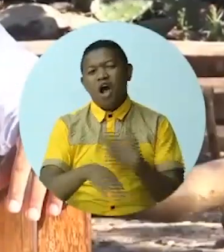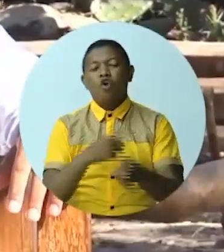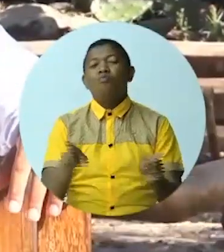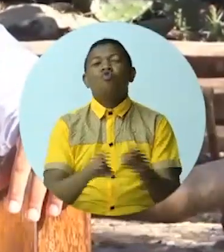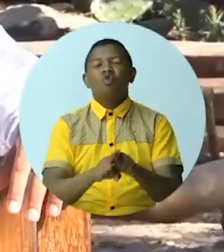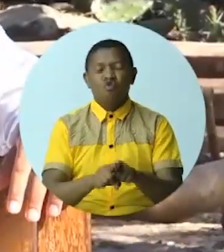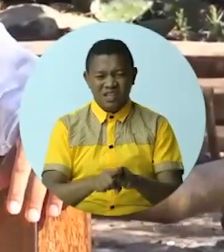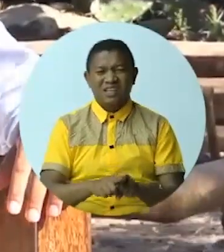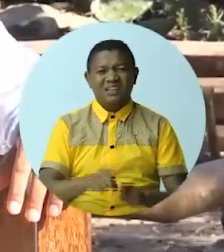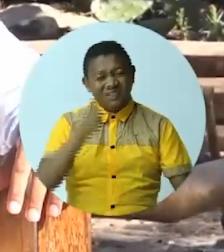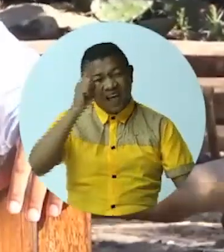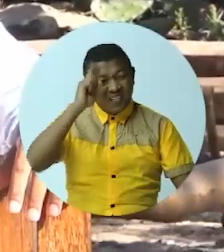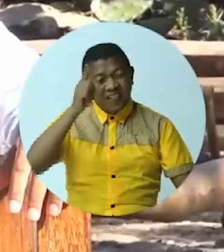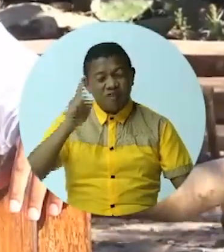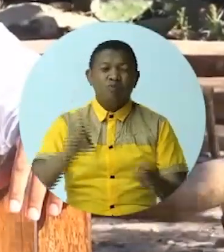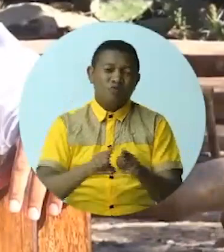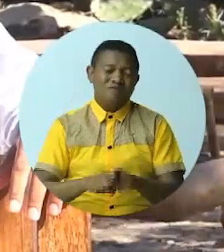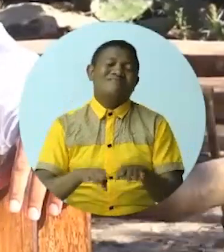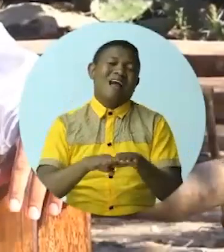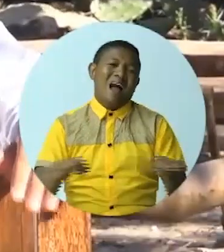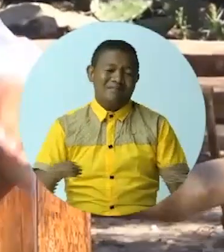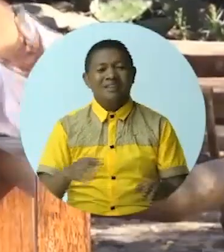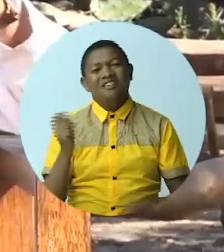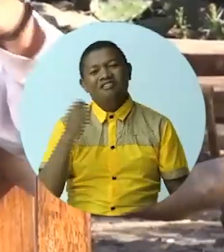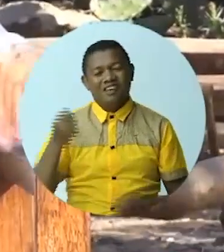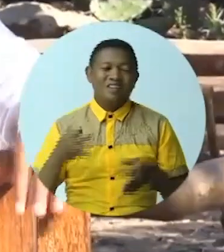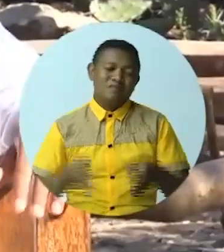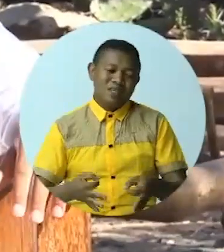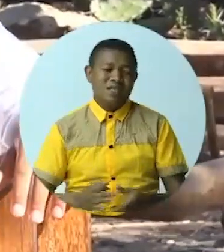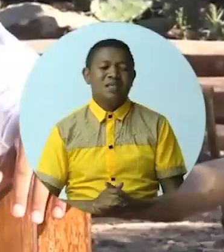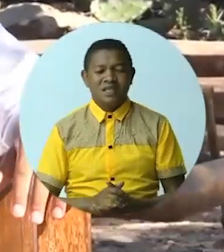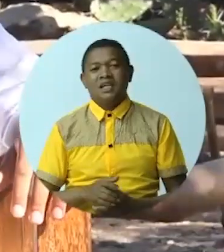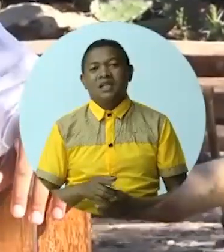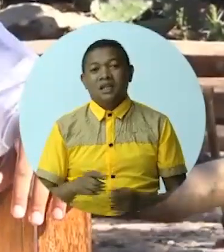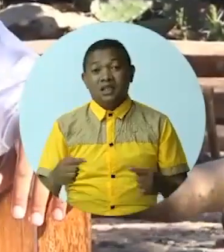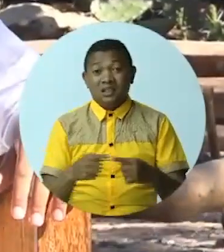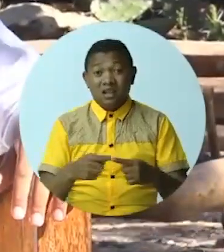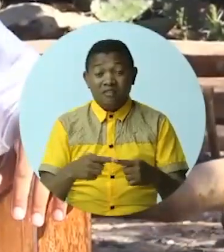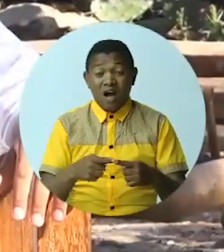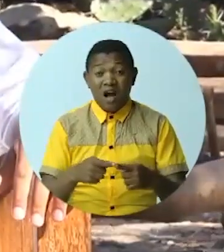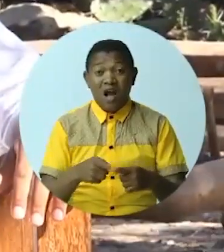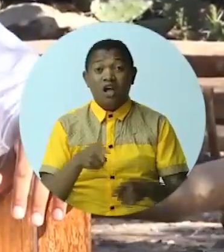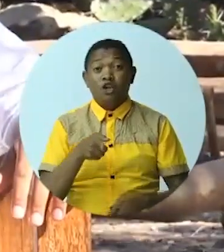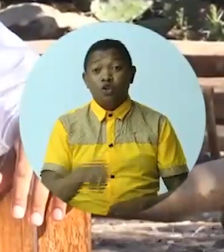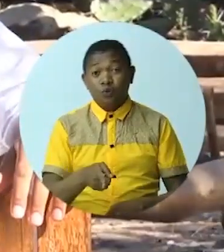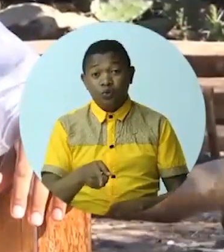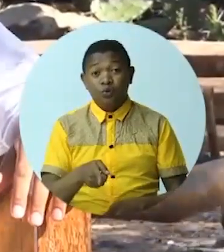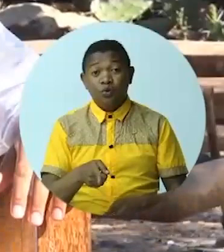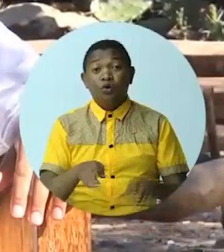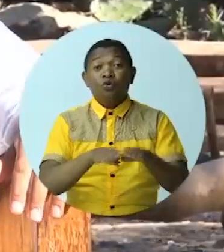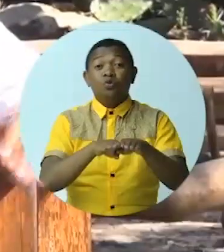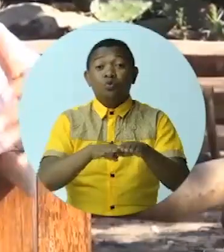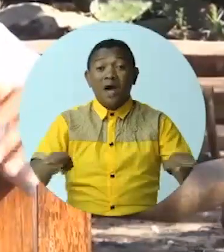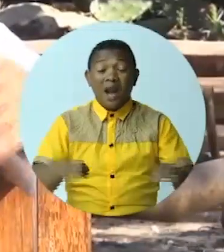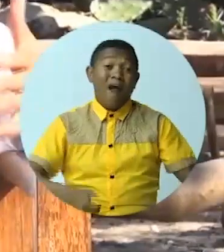voalohany dia ny filohan'ny Republika Philibert Tsiranana zany a tany amin'ny toerana ny aviany a